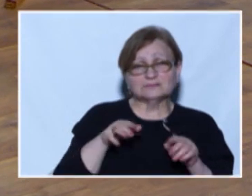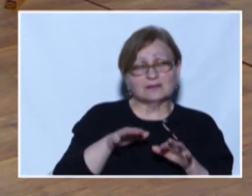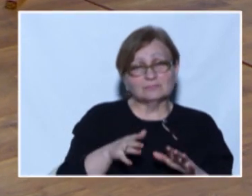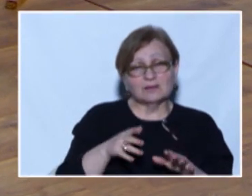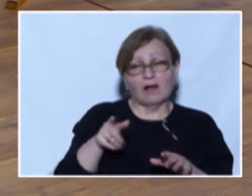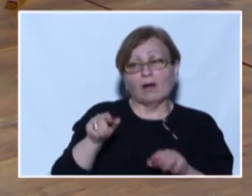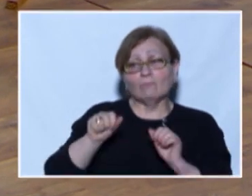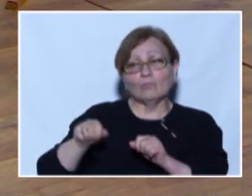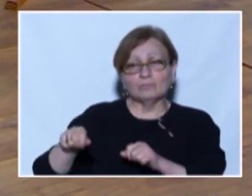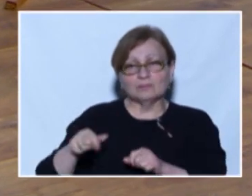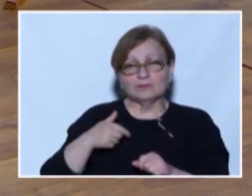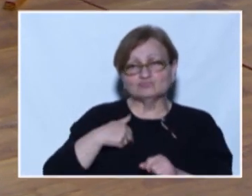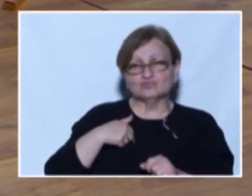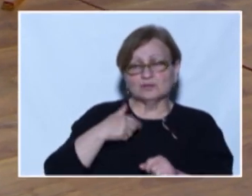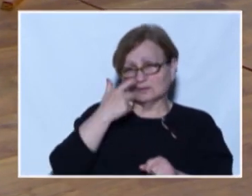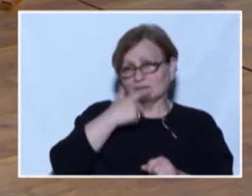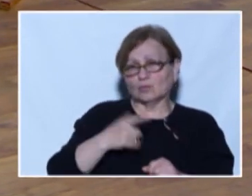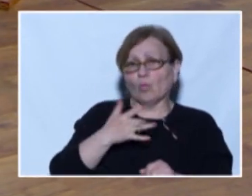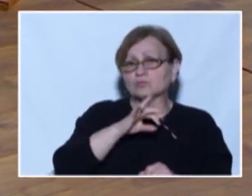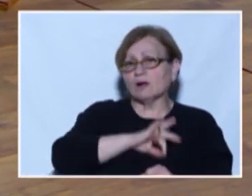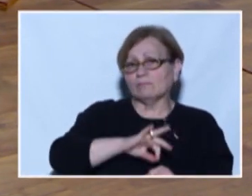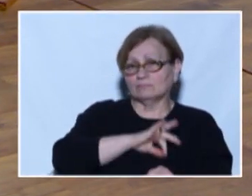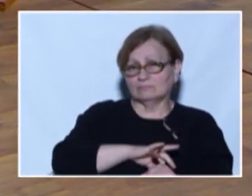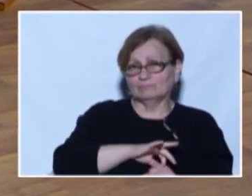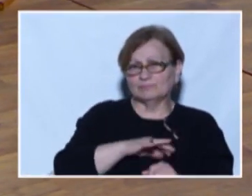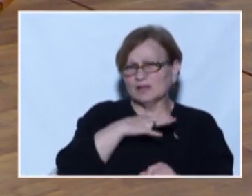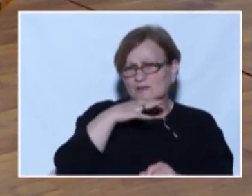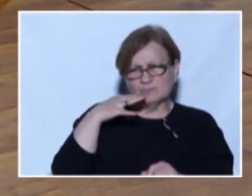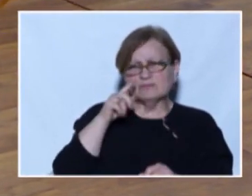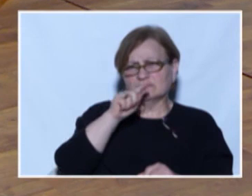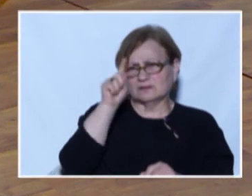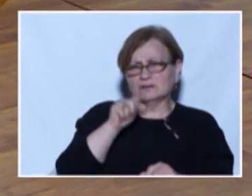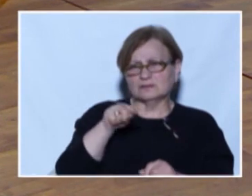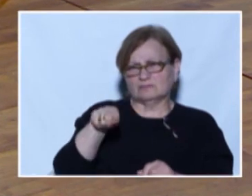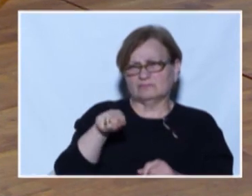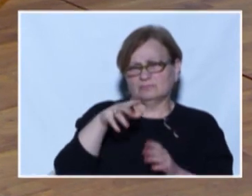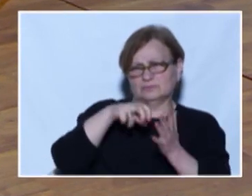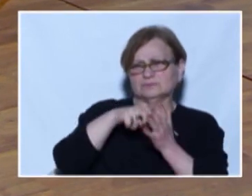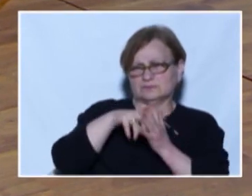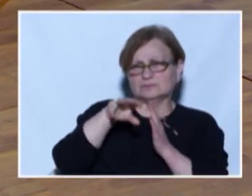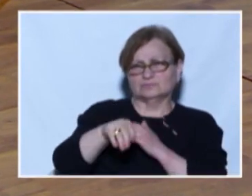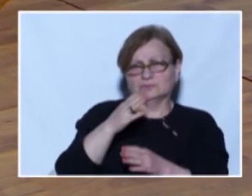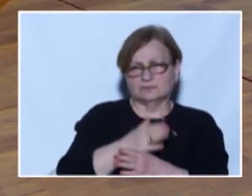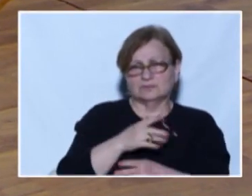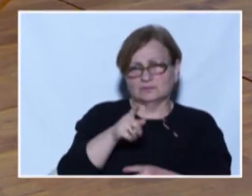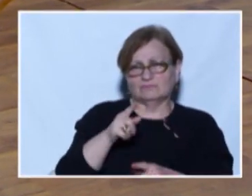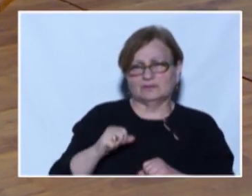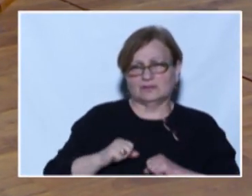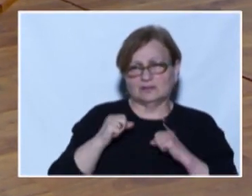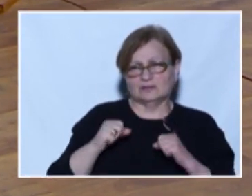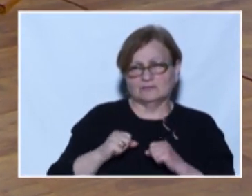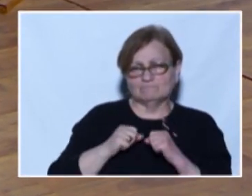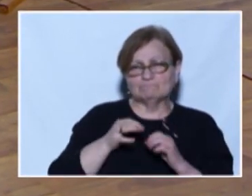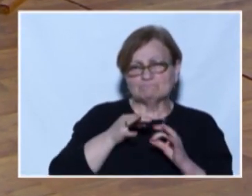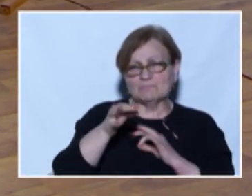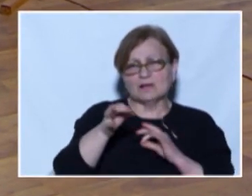გამოიყენებს თითოეული ჩვენგანი. ბევრ კითხვას სვამს ეს წერილი, ვეცადოთ, რომ მათზე